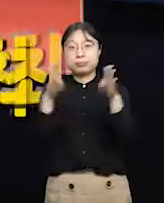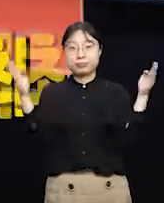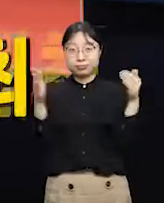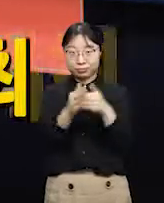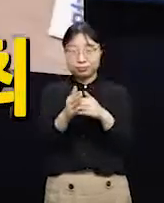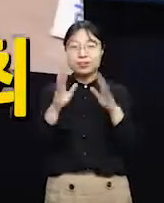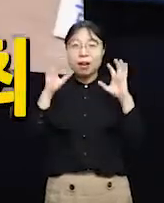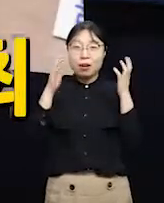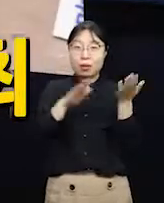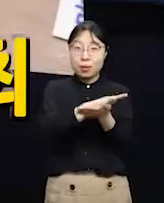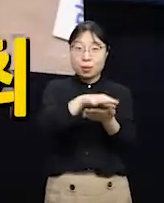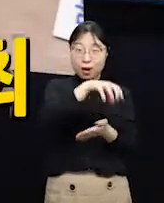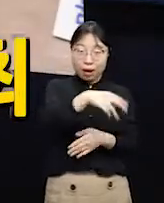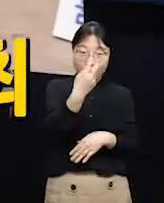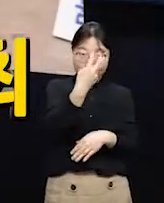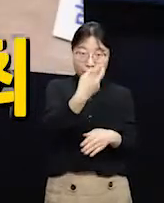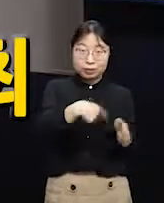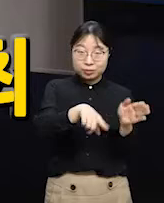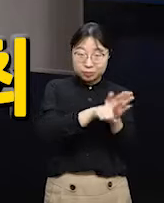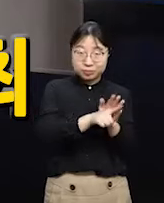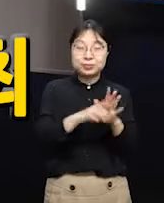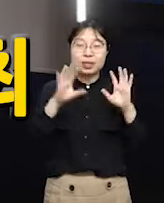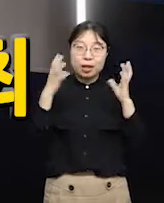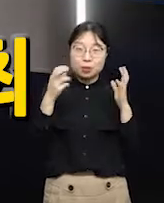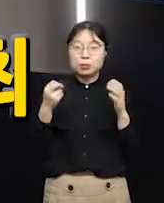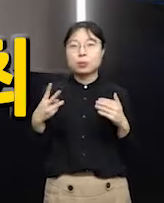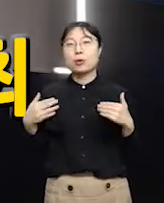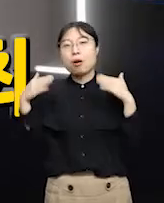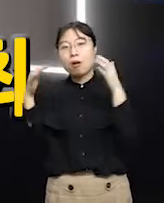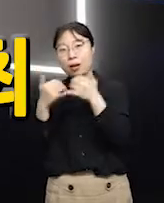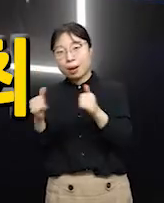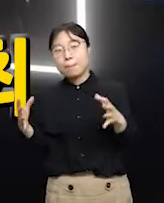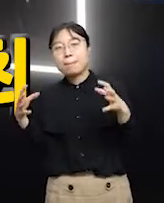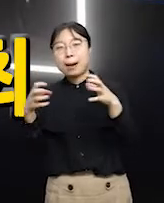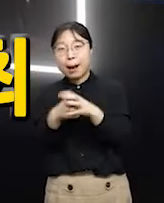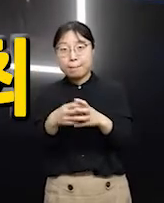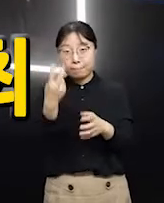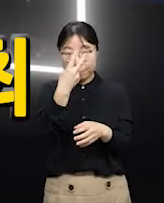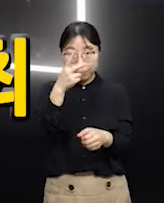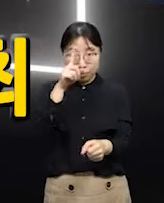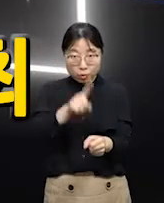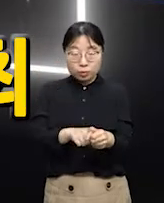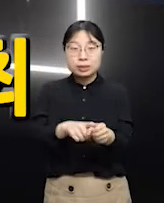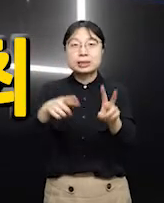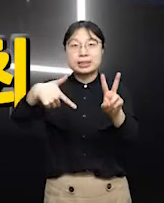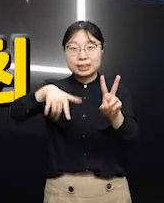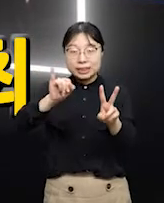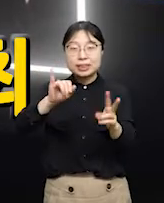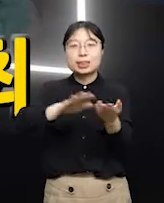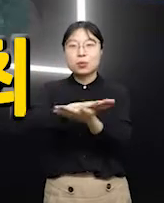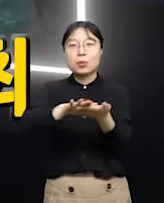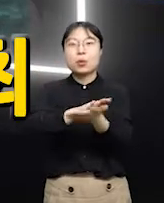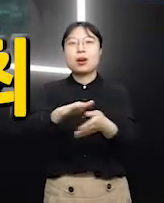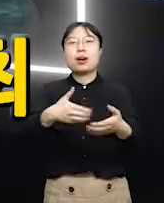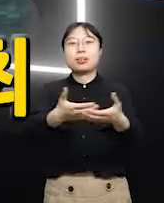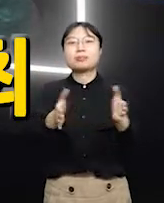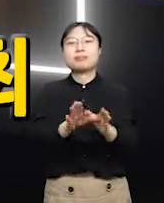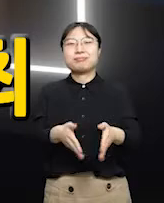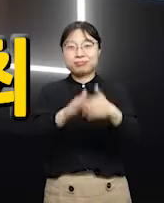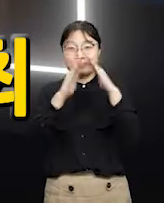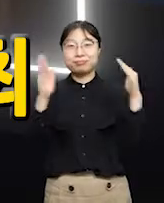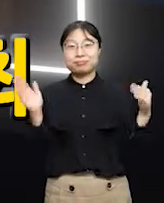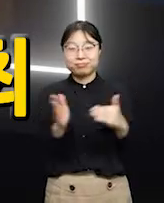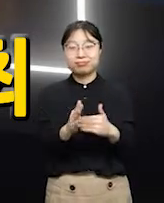놀이터 관리에 아동과 시민이 직접 참여할 수 있는 체계를 구축하고자 제2기 놀이터 프렌즈를 구성하고